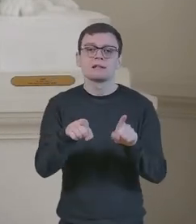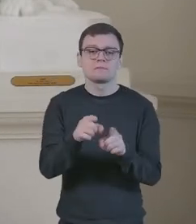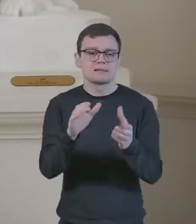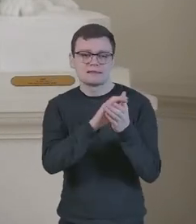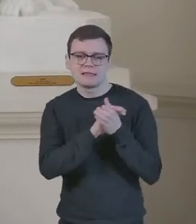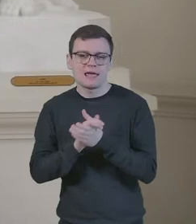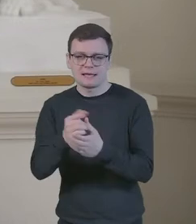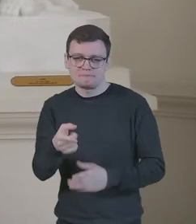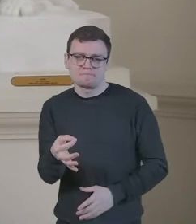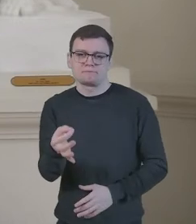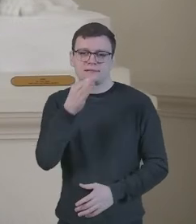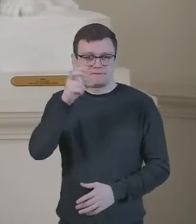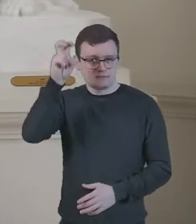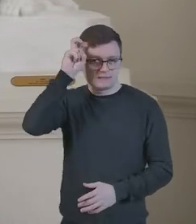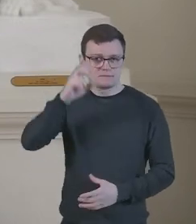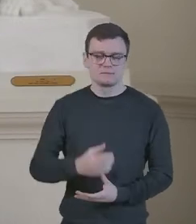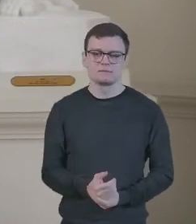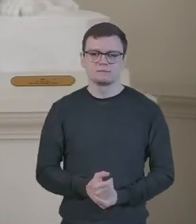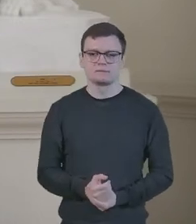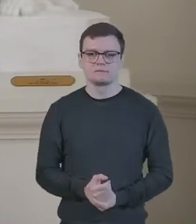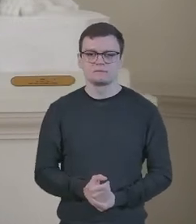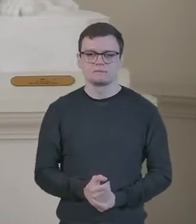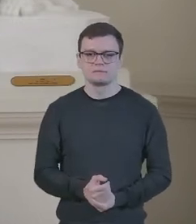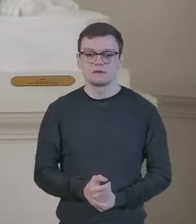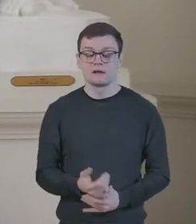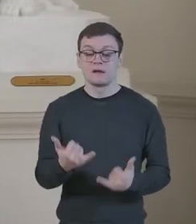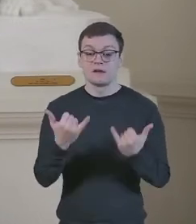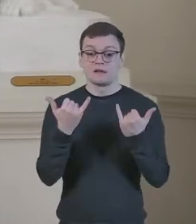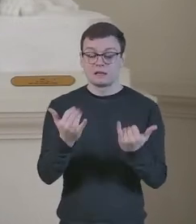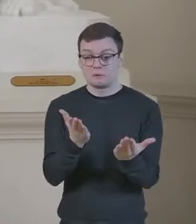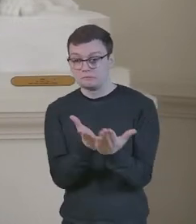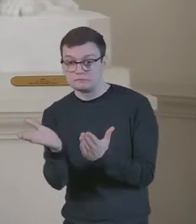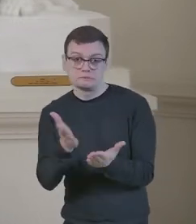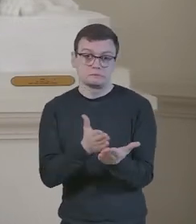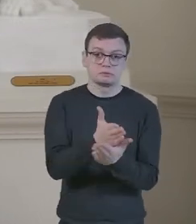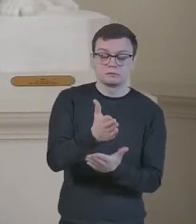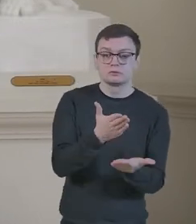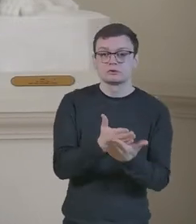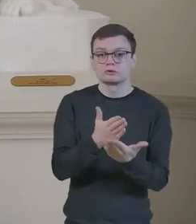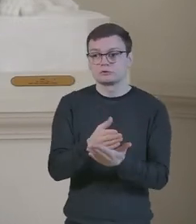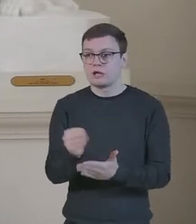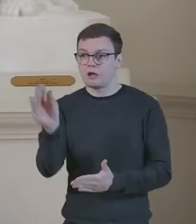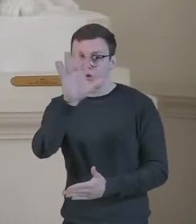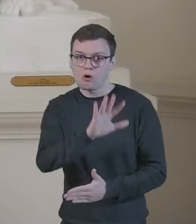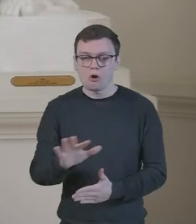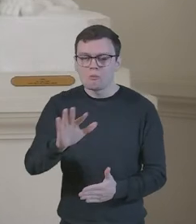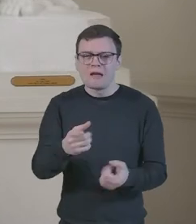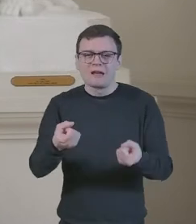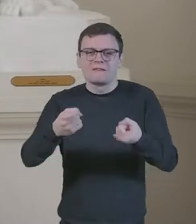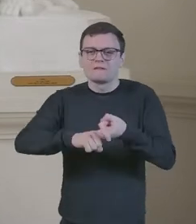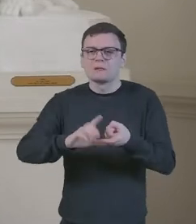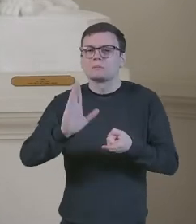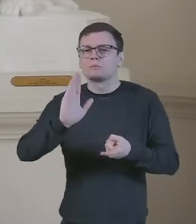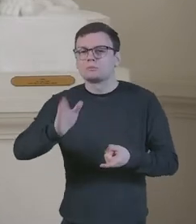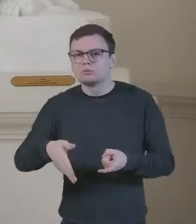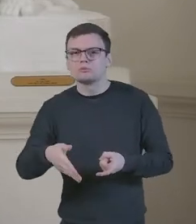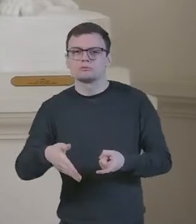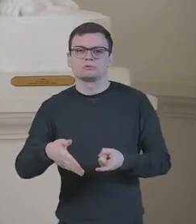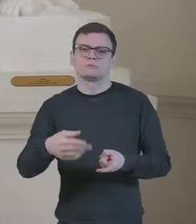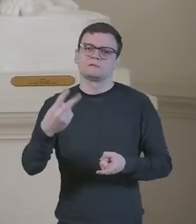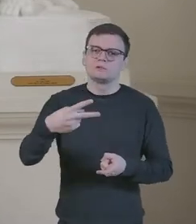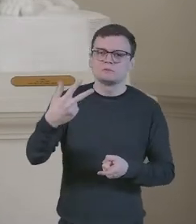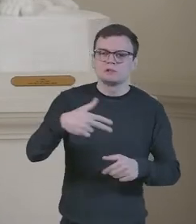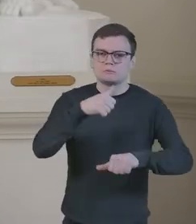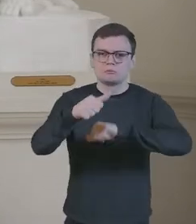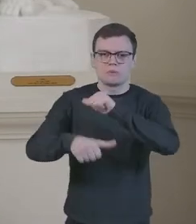pat stiprinti demokratinės ir laisvas visuomenės. Ir mūsų